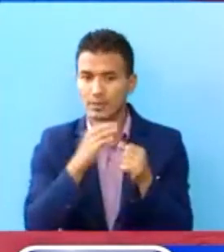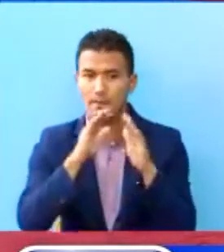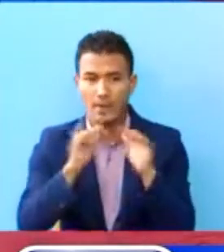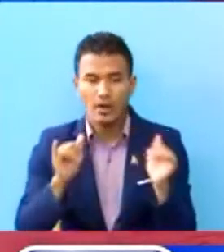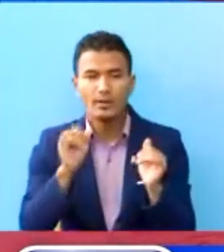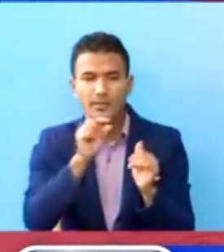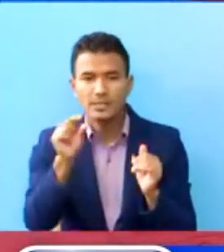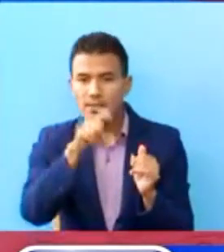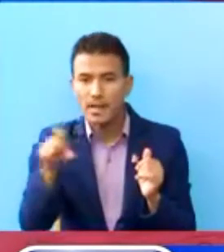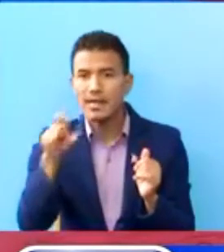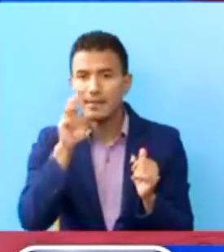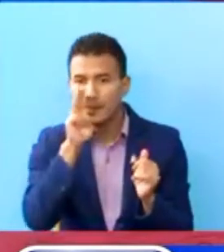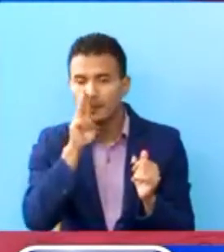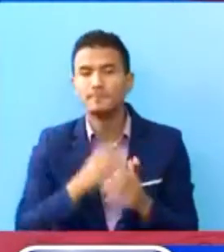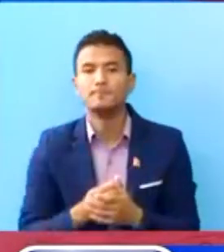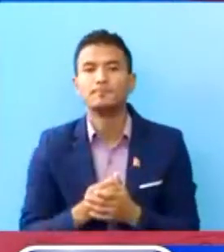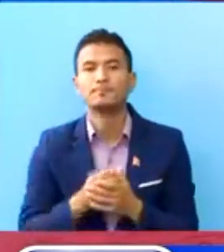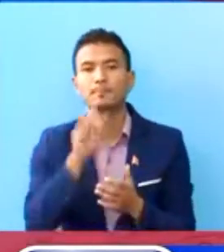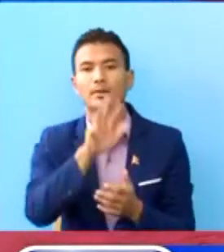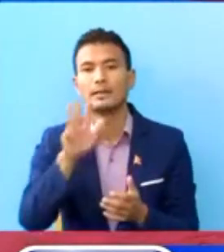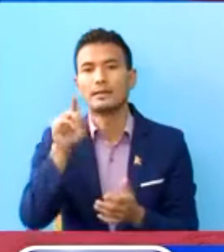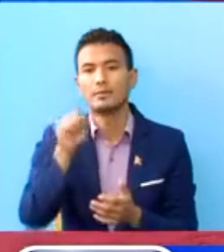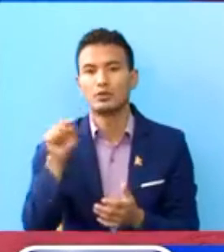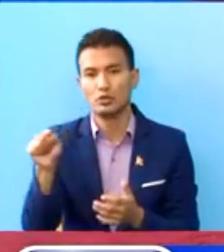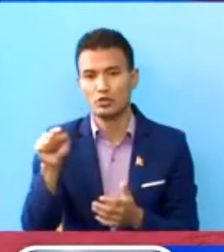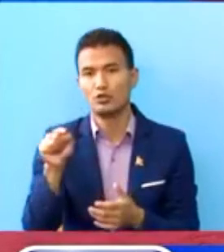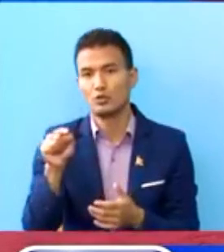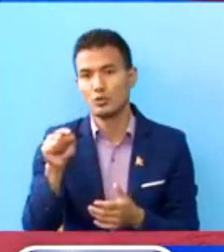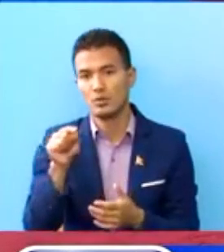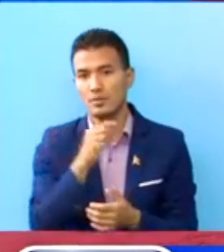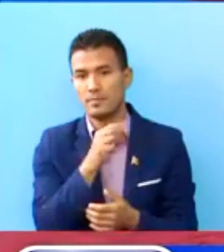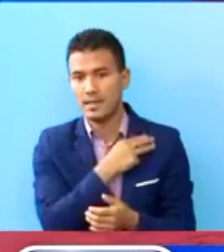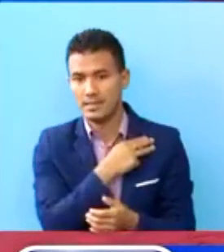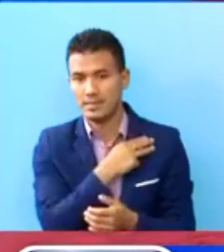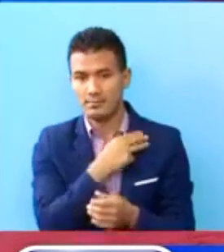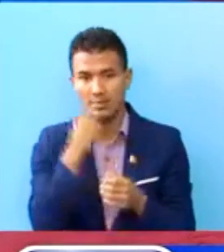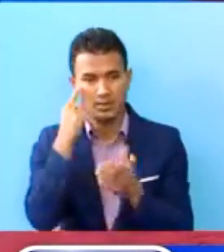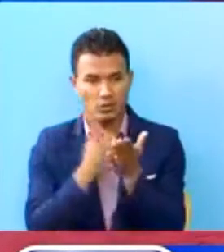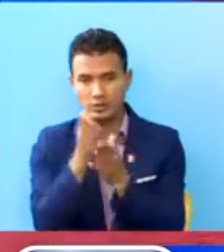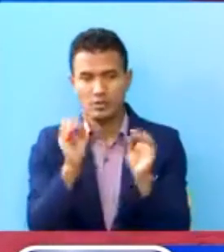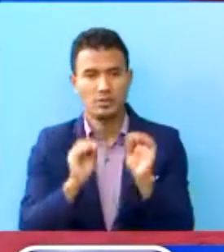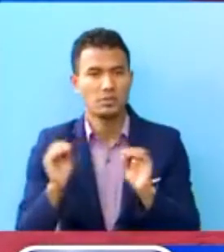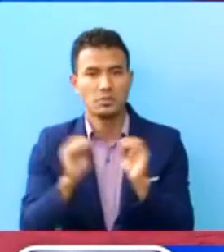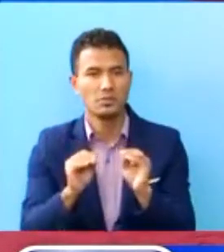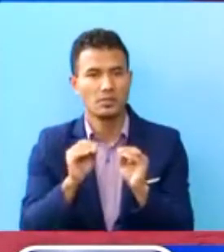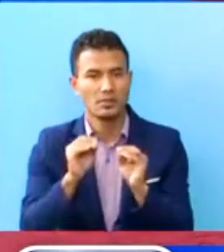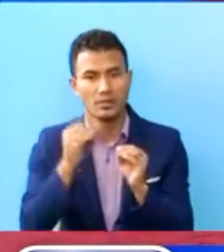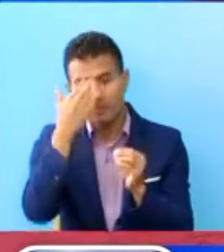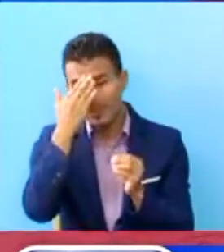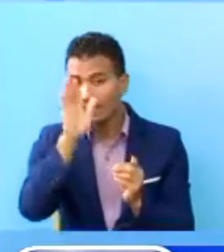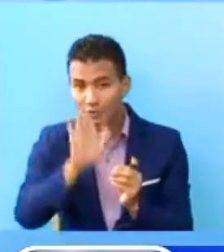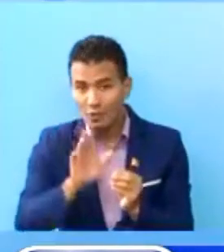कुरा के छ भने नेपालमा 99% 99% मा कुनै पनि लक्षण देखिएको छैन। उहाँहरू संक्रमित